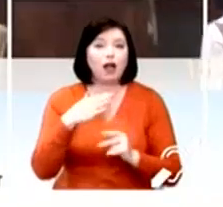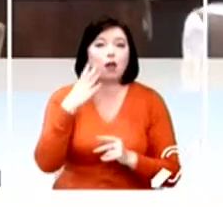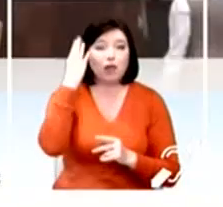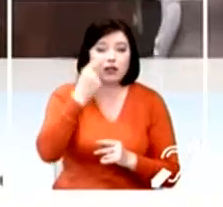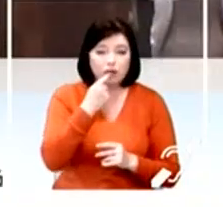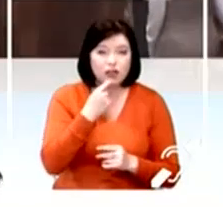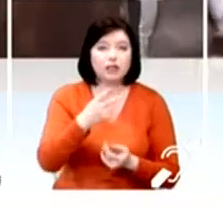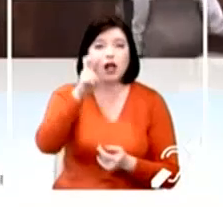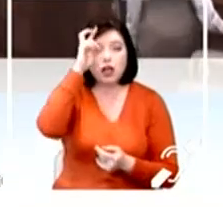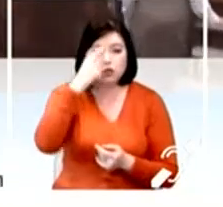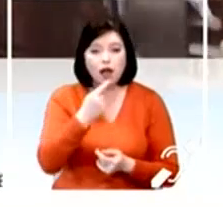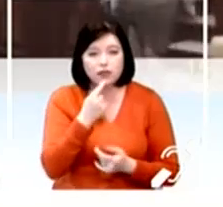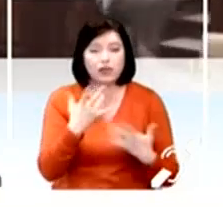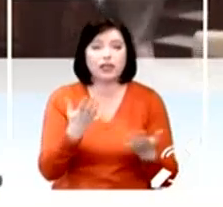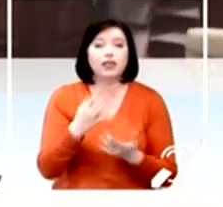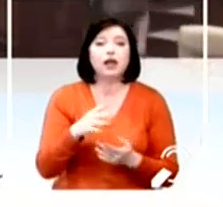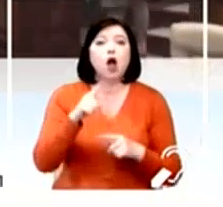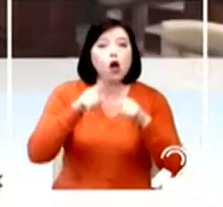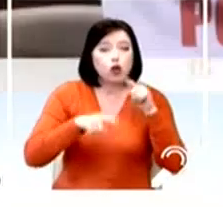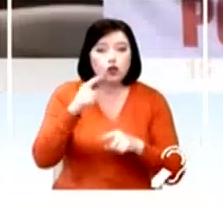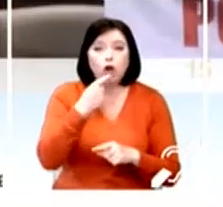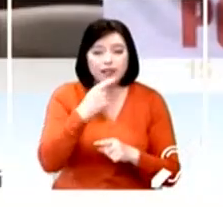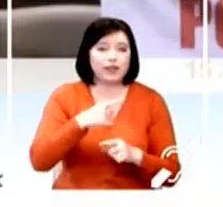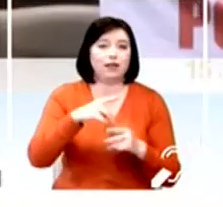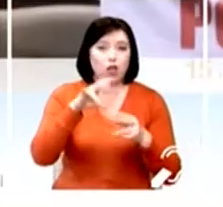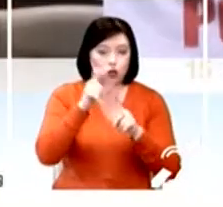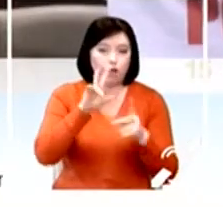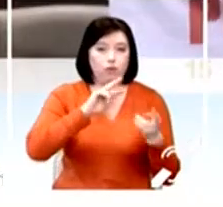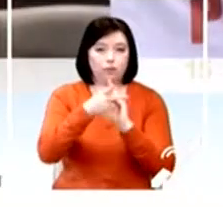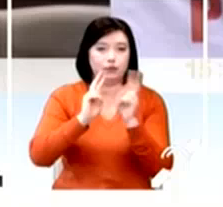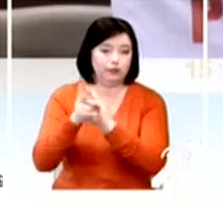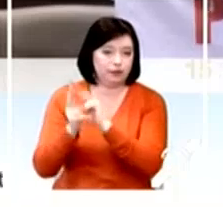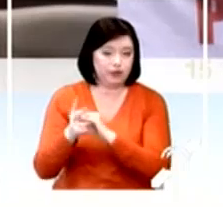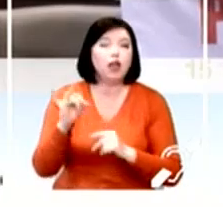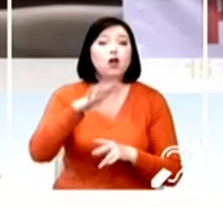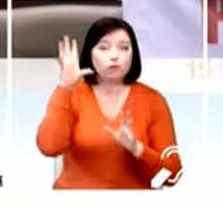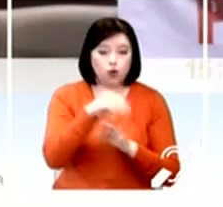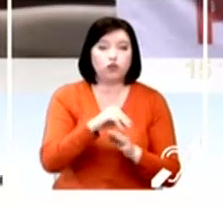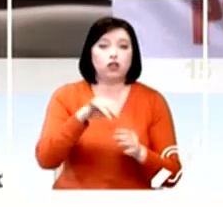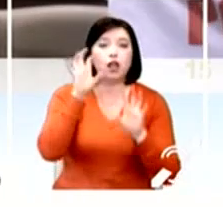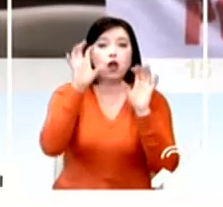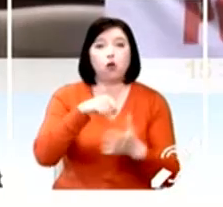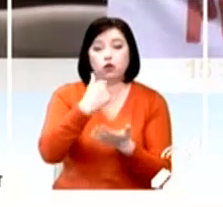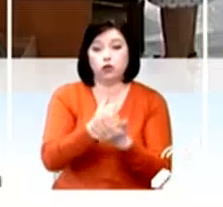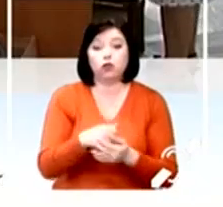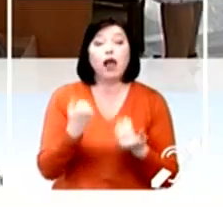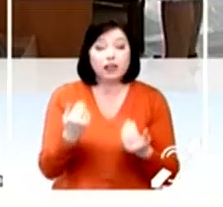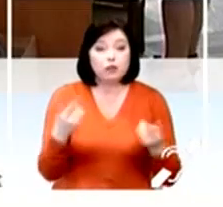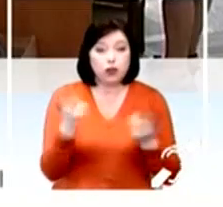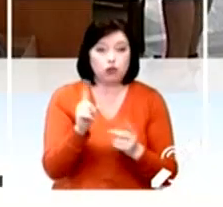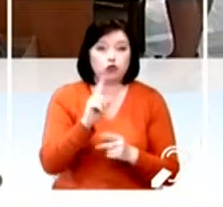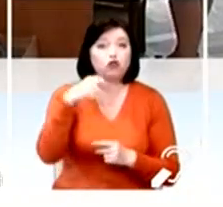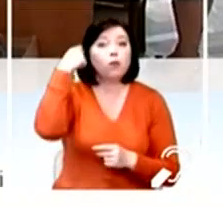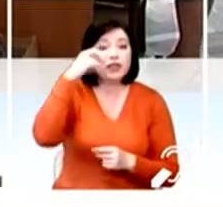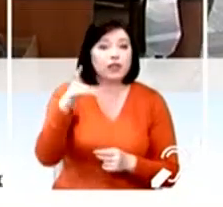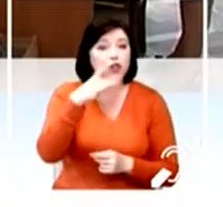de stat, limba oficială și limba maternă în toate legile Republicii Moldova, inclusiv în Constituție. Acum urmează ca președintele